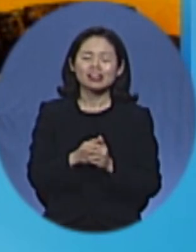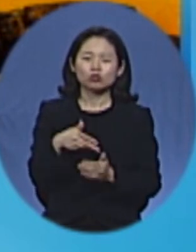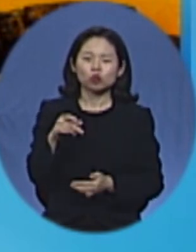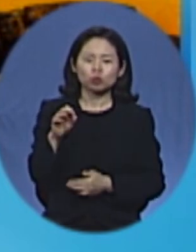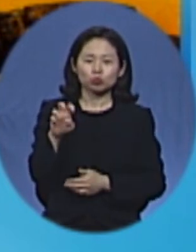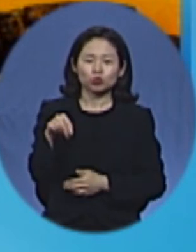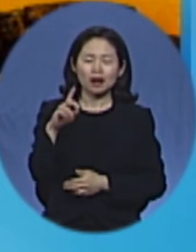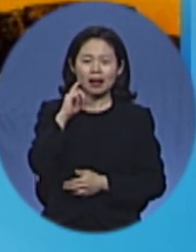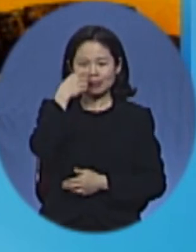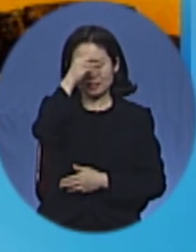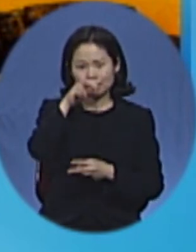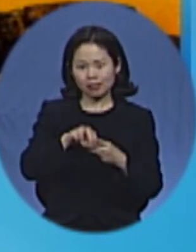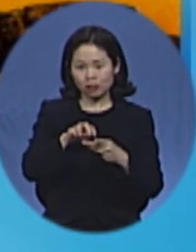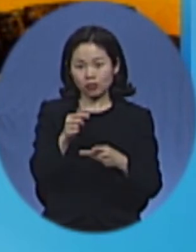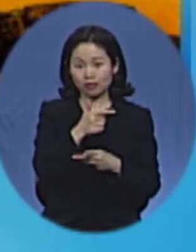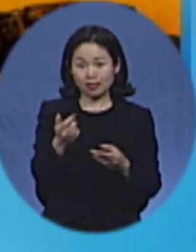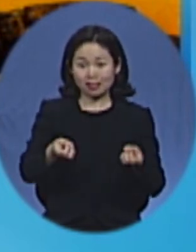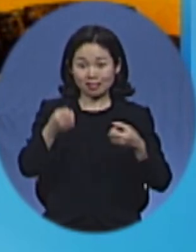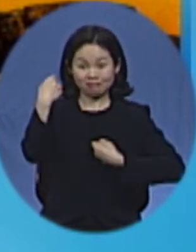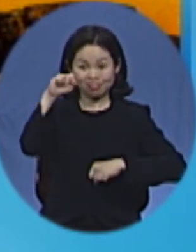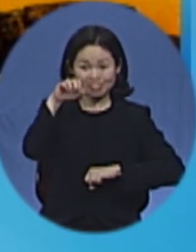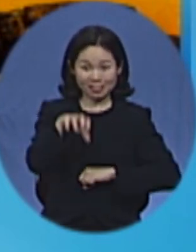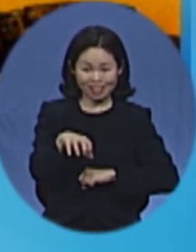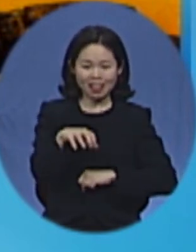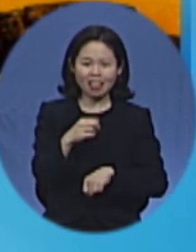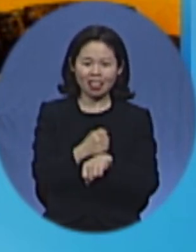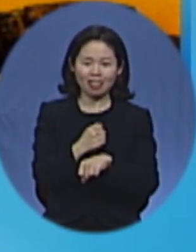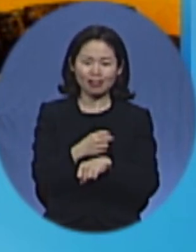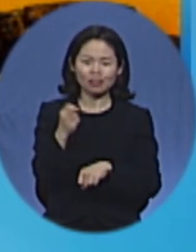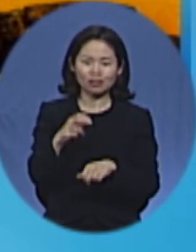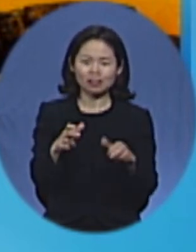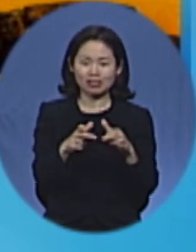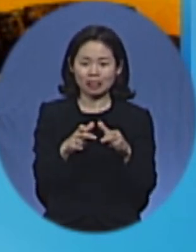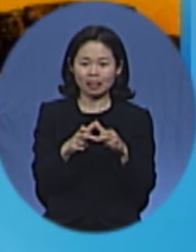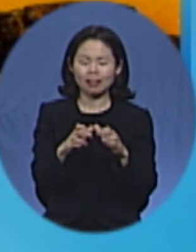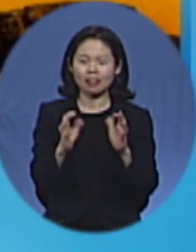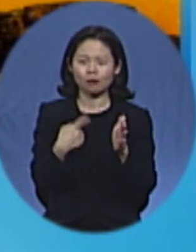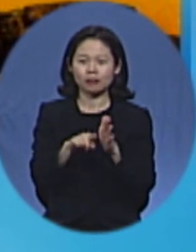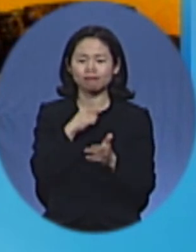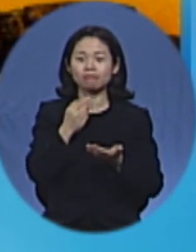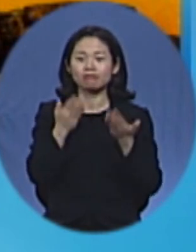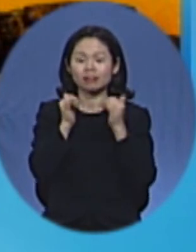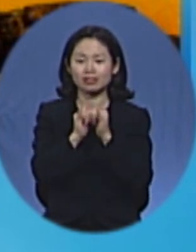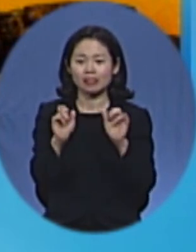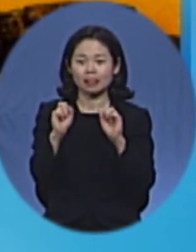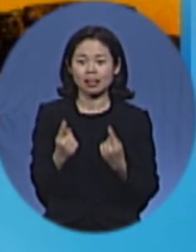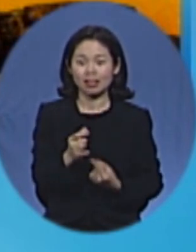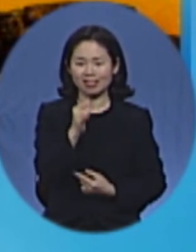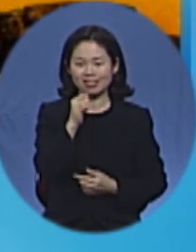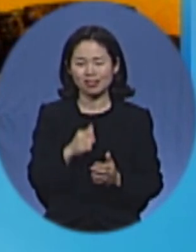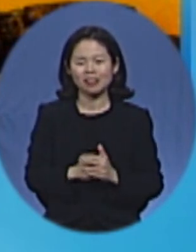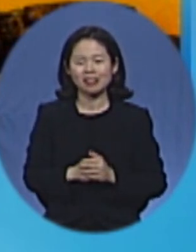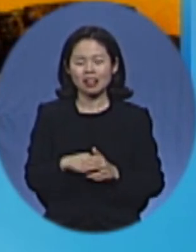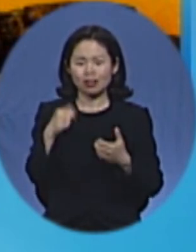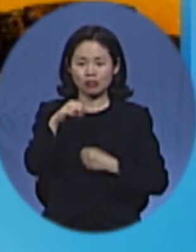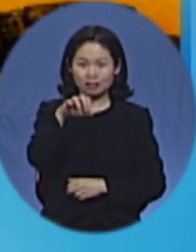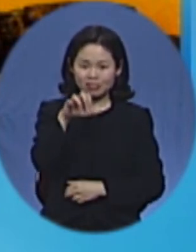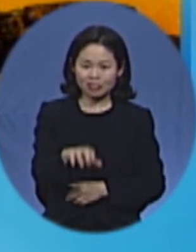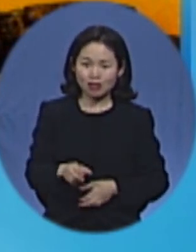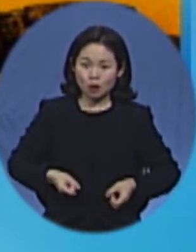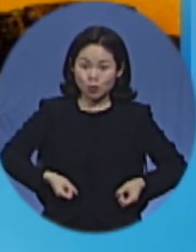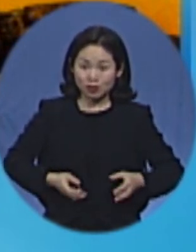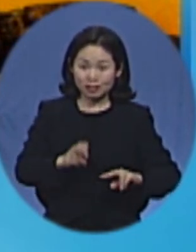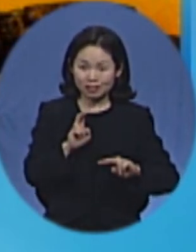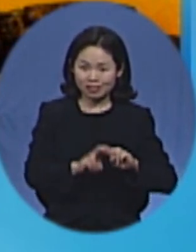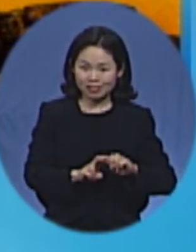충무아트센터 대극장에서 공연되며 장애인과 국가유공자 할인 혜택이 있습니다. 공연장에는